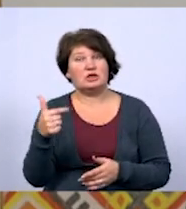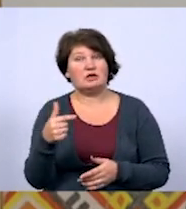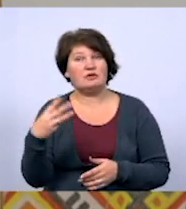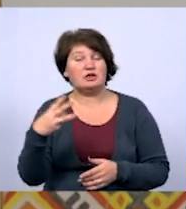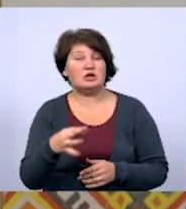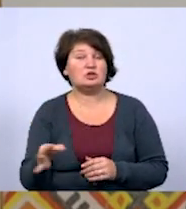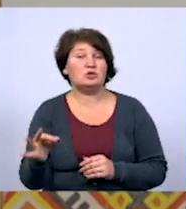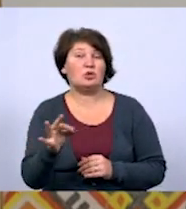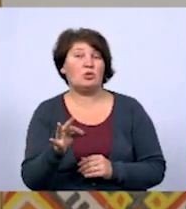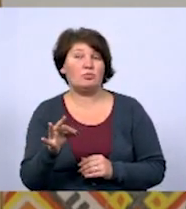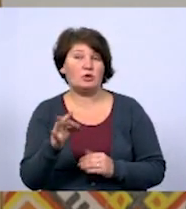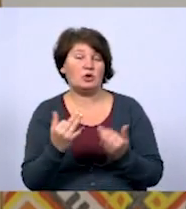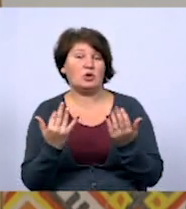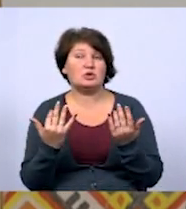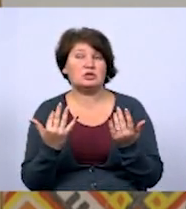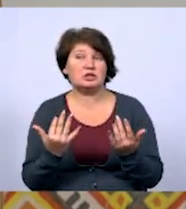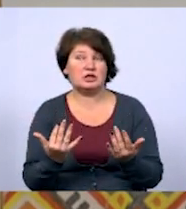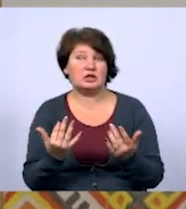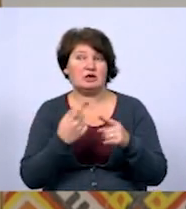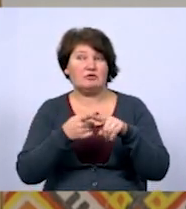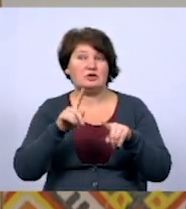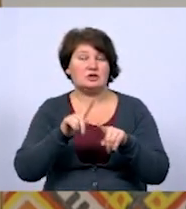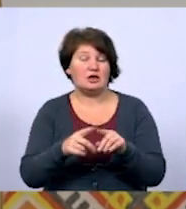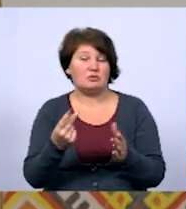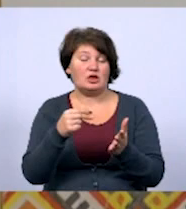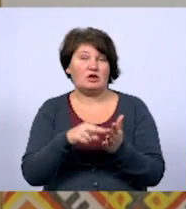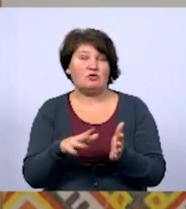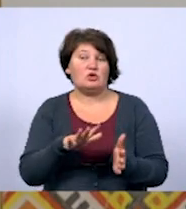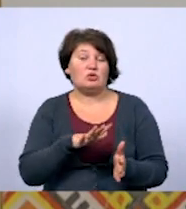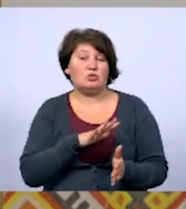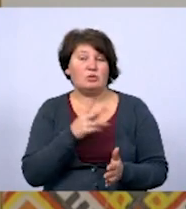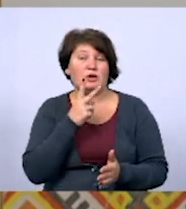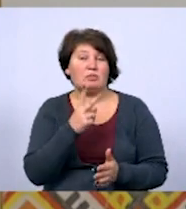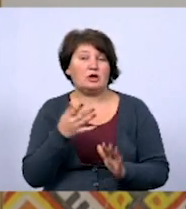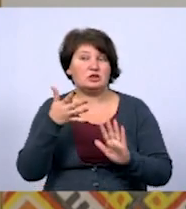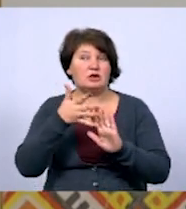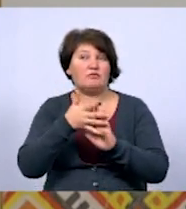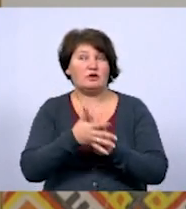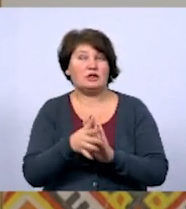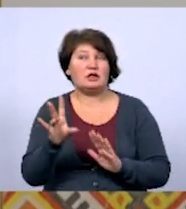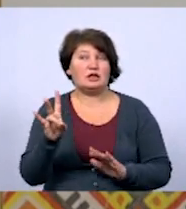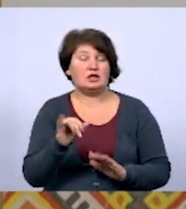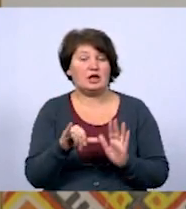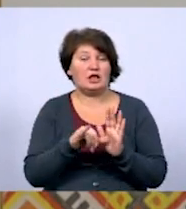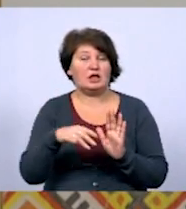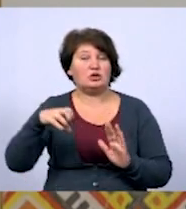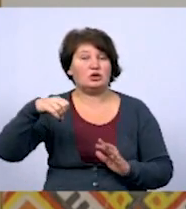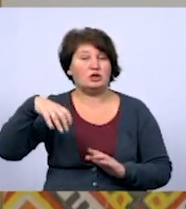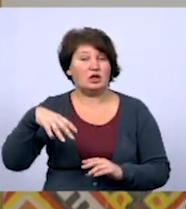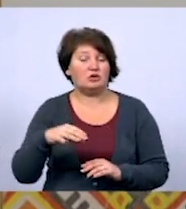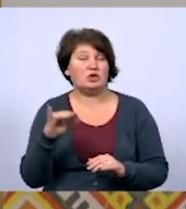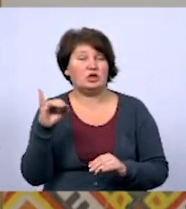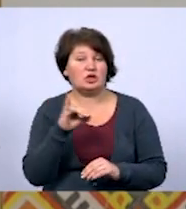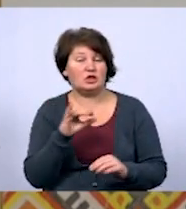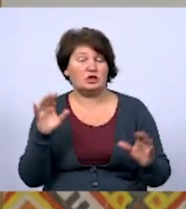населення, оскільки в тому тарифі не було передбачені витрати на електроенергію,